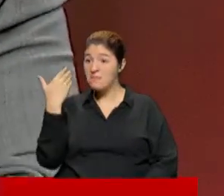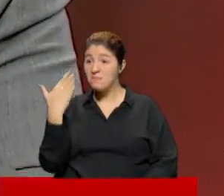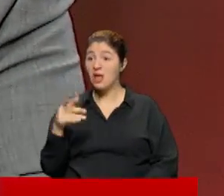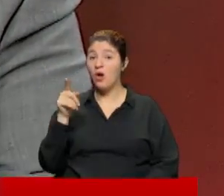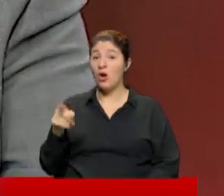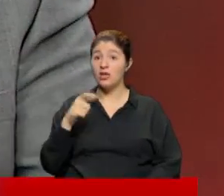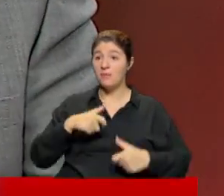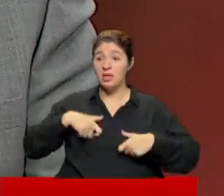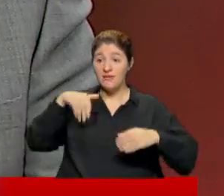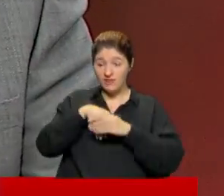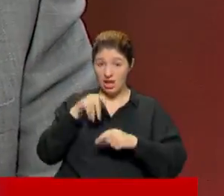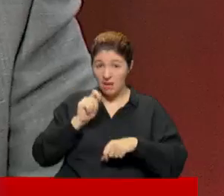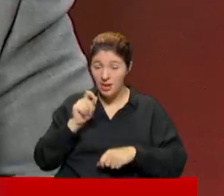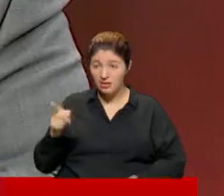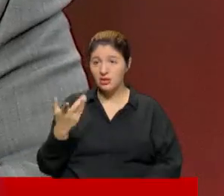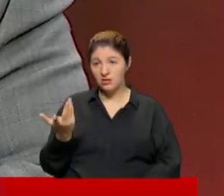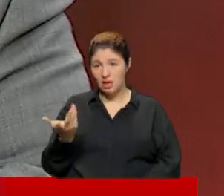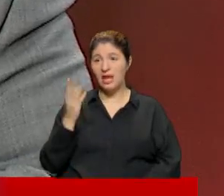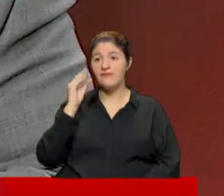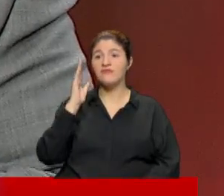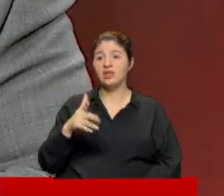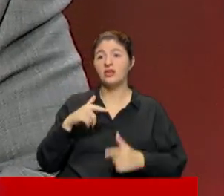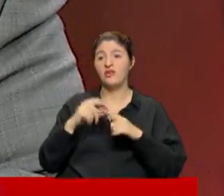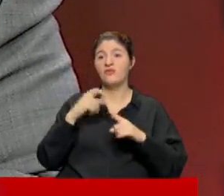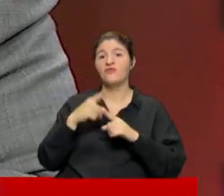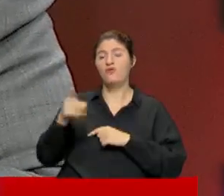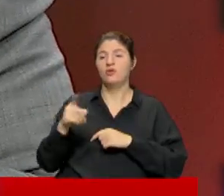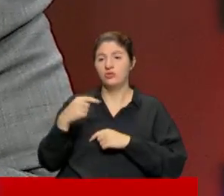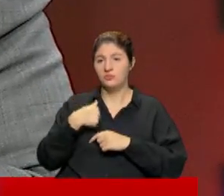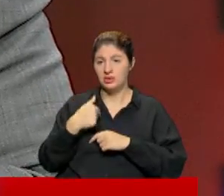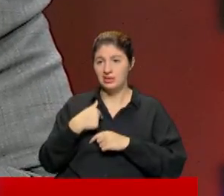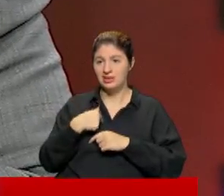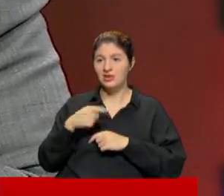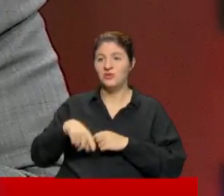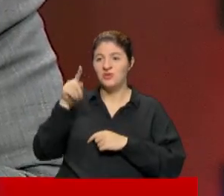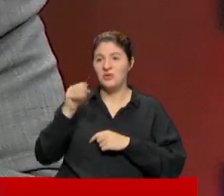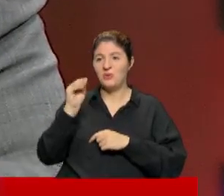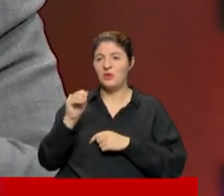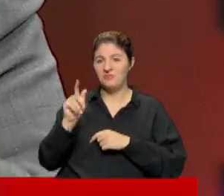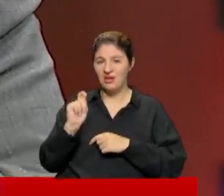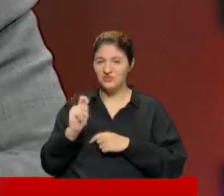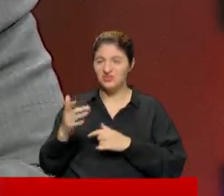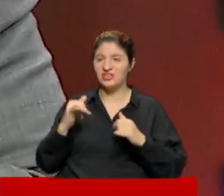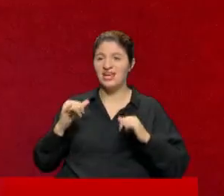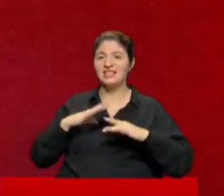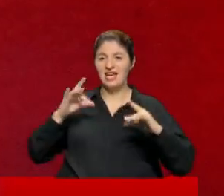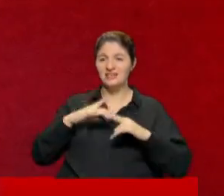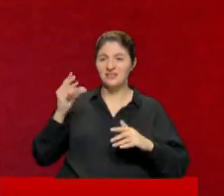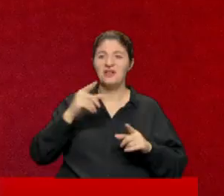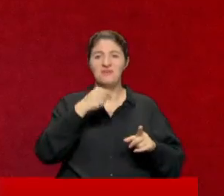orada milletvekilliği yaparken ki en fazla Fox TV bizi gündeme getirdikçe rahatsızlık